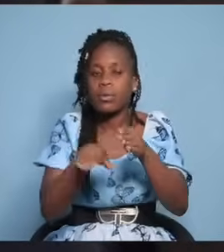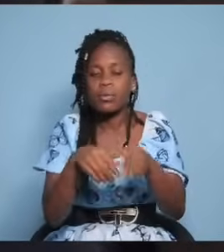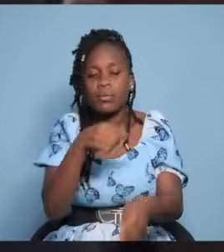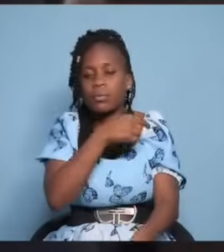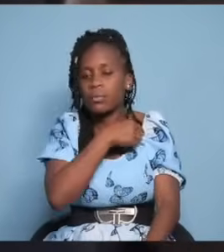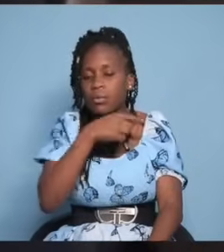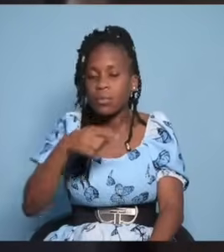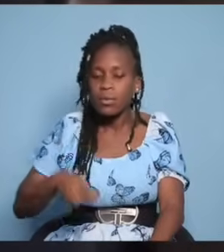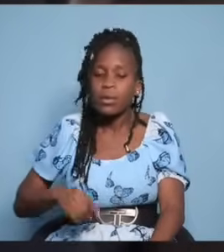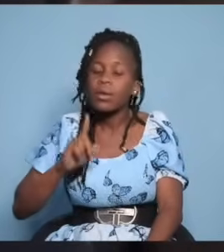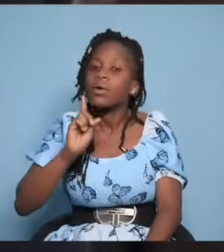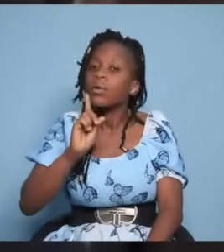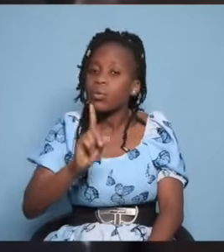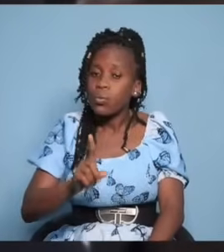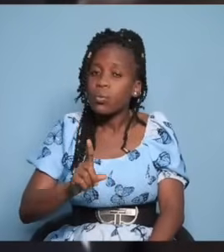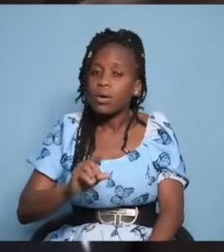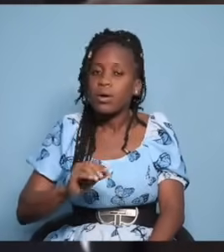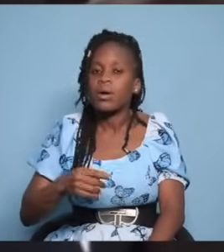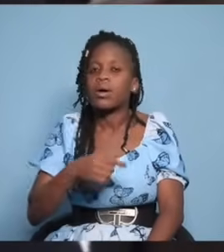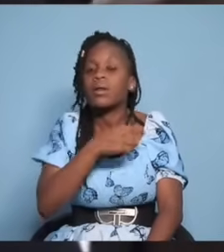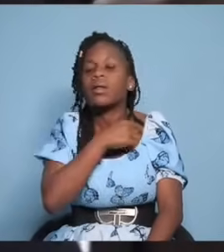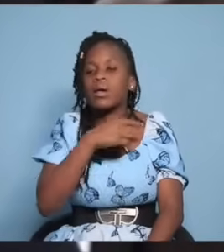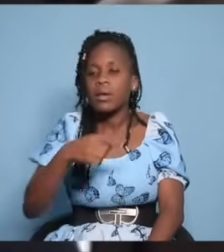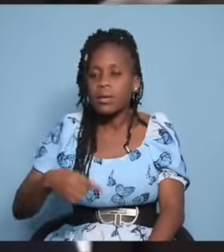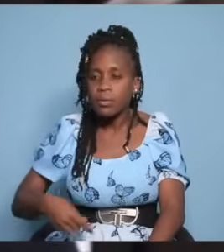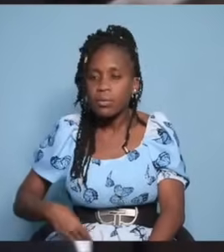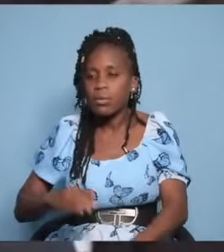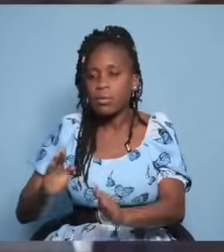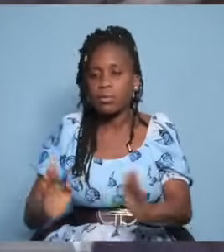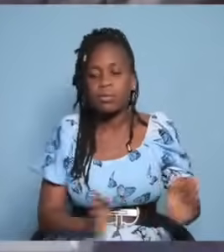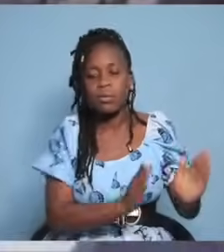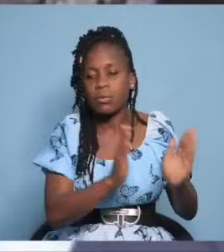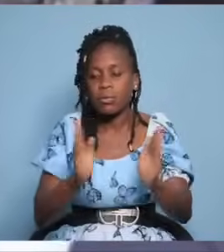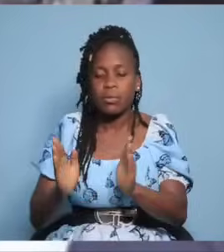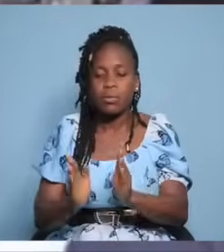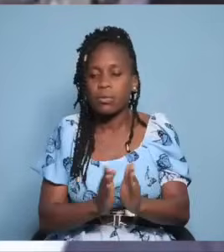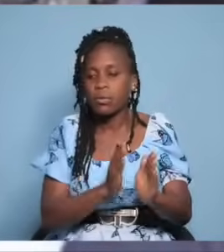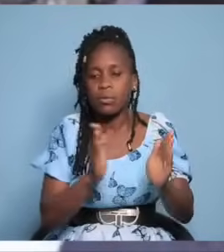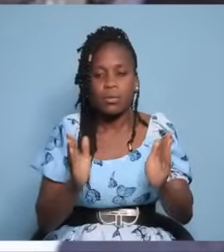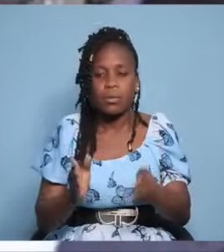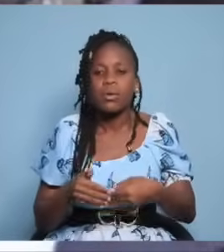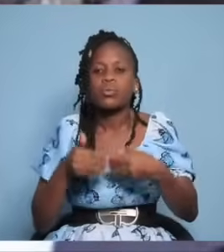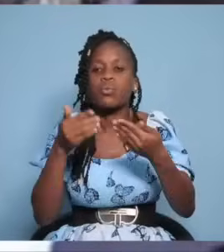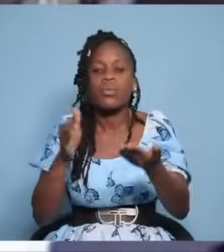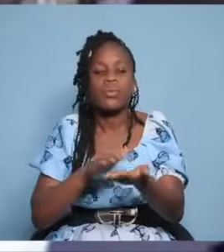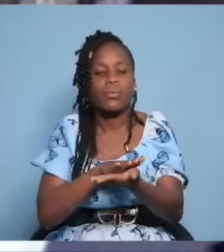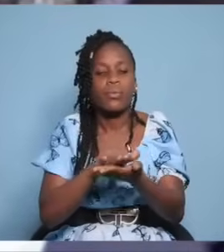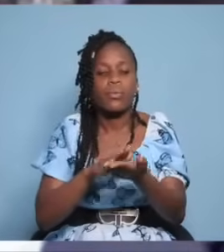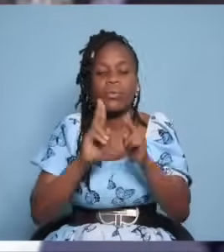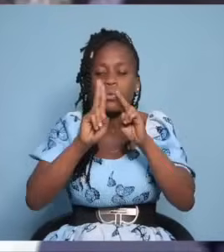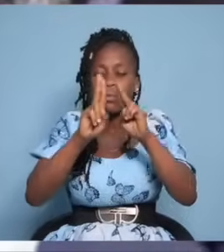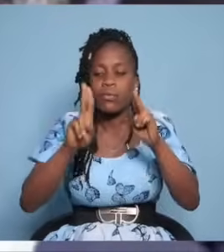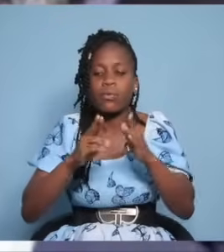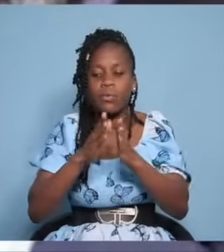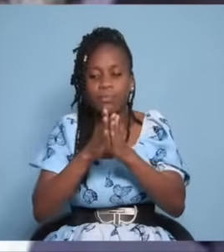kuwa rais anayefuata. Kwa hiyo tumuandaeni, tumpeni misingi yetu sisi kama mataifa makubwa. Hizo ni